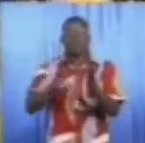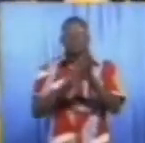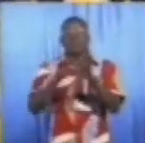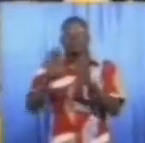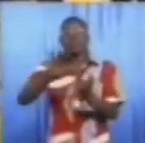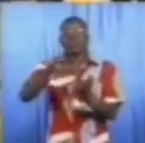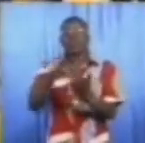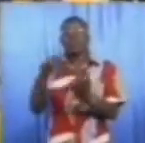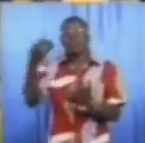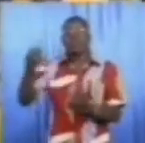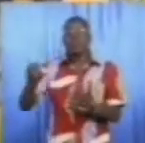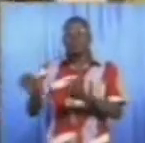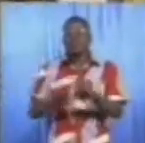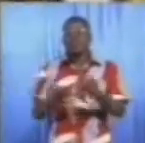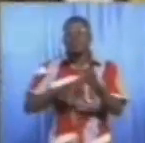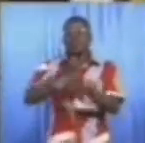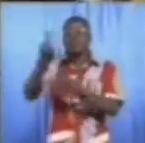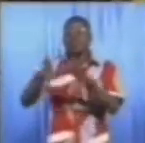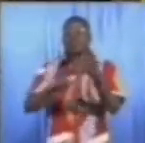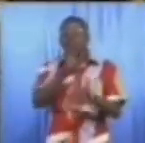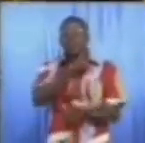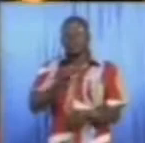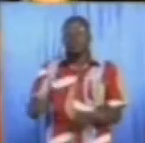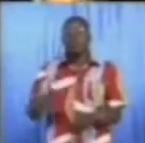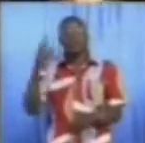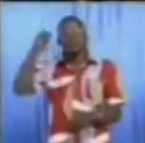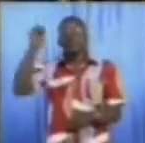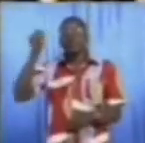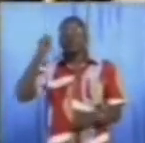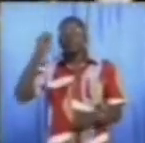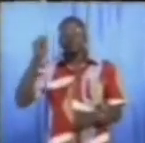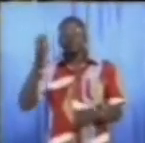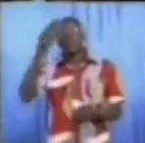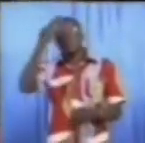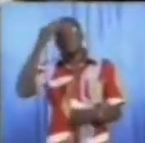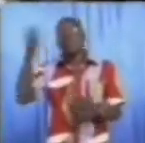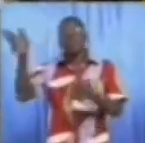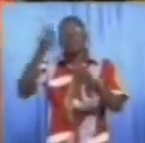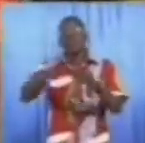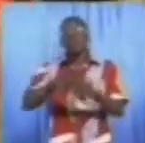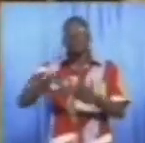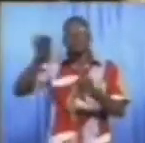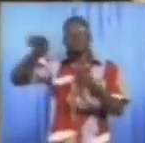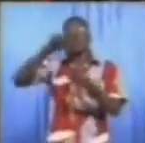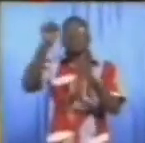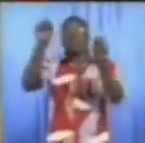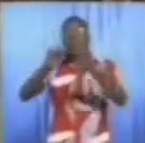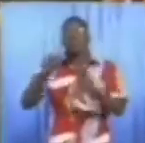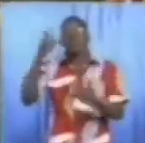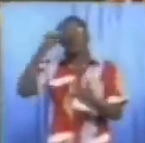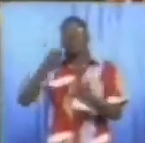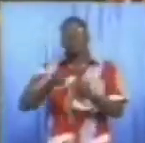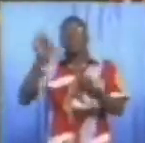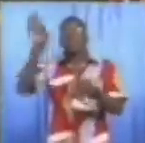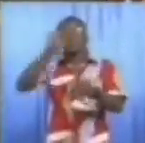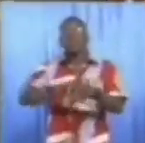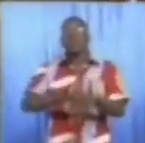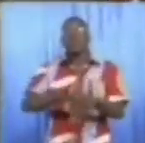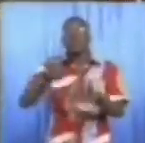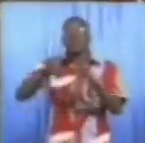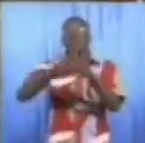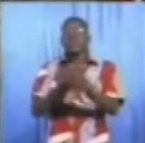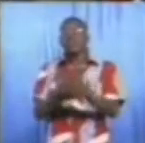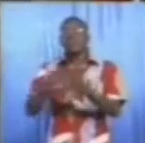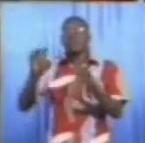centre-ouest ont fait le déplacement de Ouagadougou pour témoigner leur reconnaissance à ses partenaires stratégiques du Burkina à l'occasion de ce cocktail marquant le début des